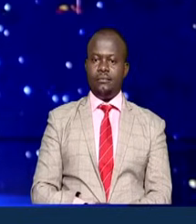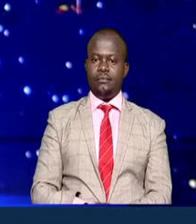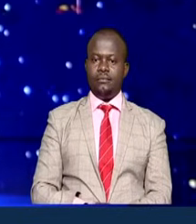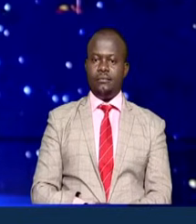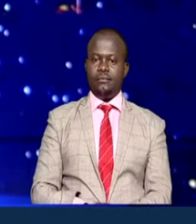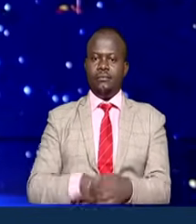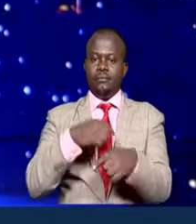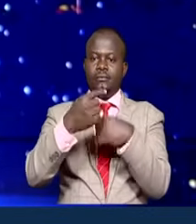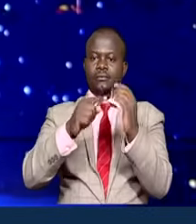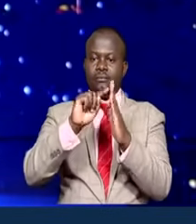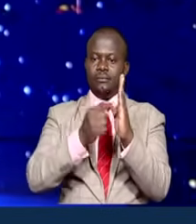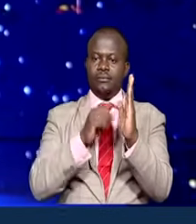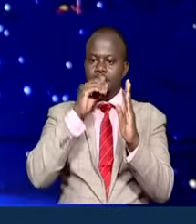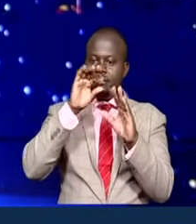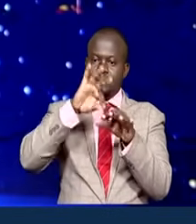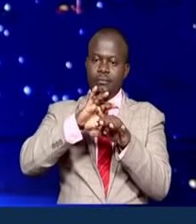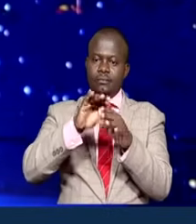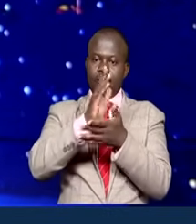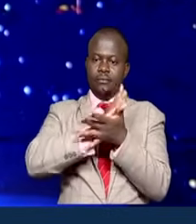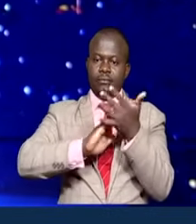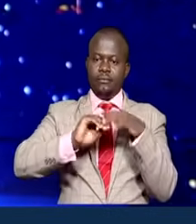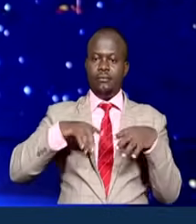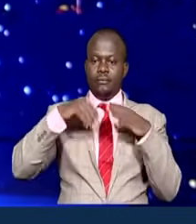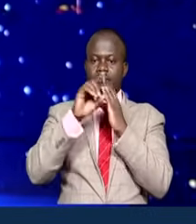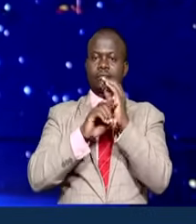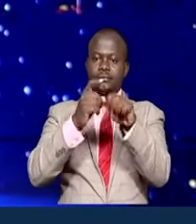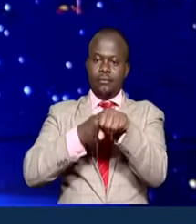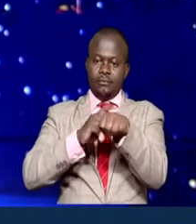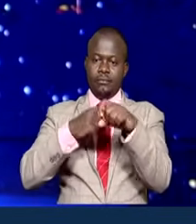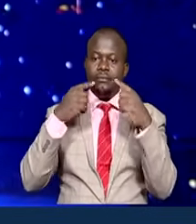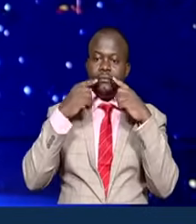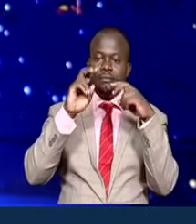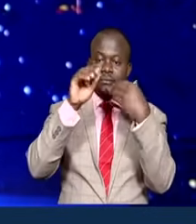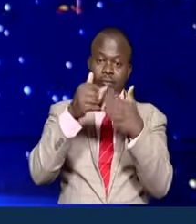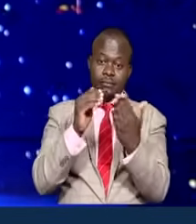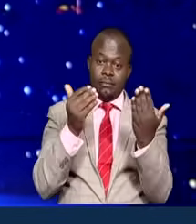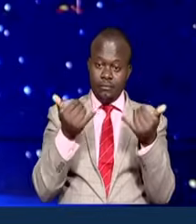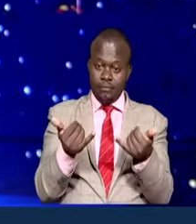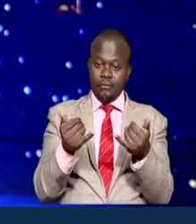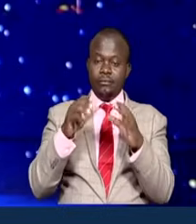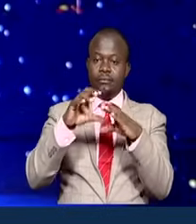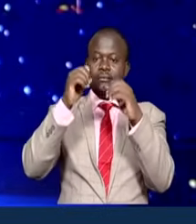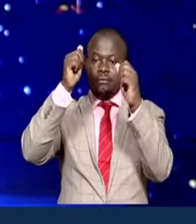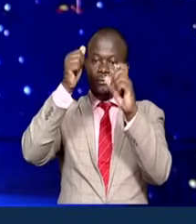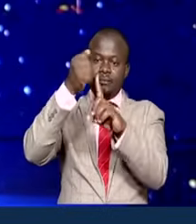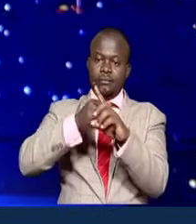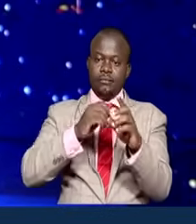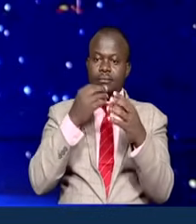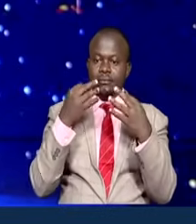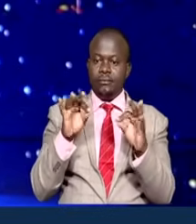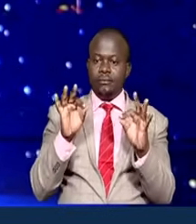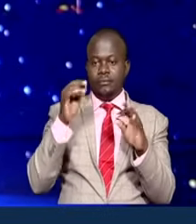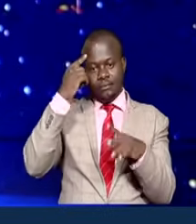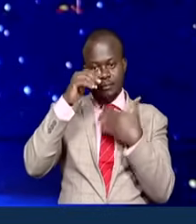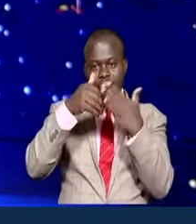Turacyari ku ngingo ijyanye n'amatora. Bamwe mu batuye mu karere ka Musanze baratangaza ko kuba ishyaka riharanira ukwishyira ukizana kwa